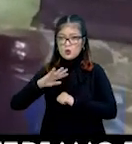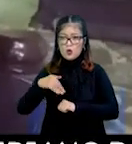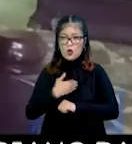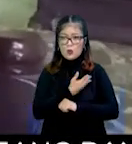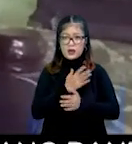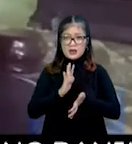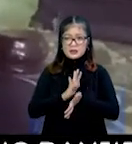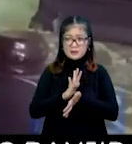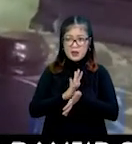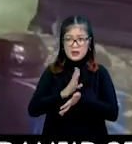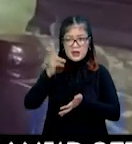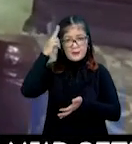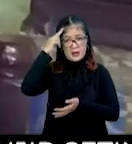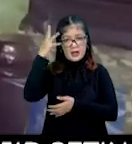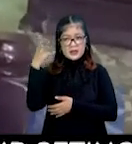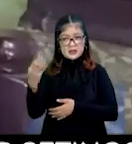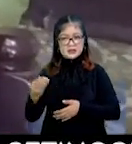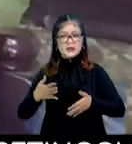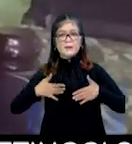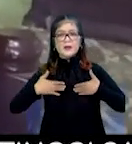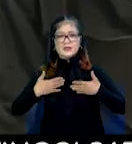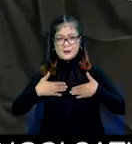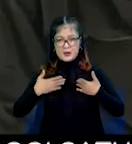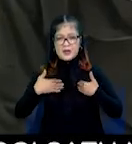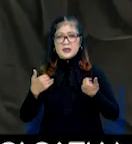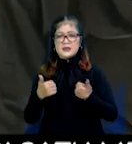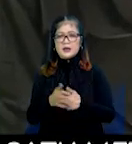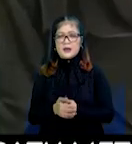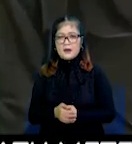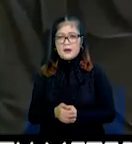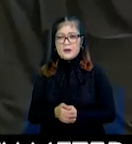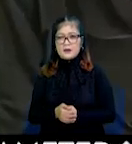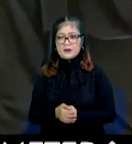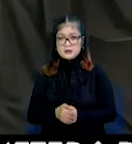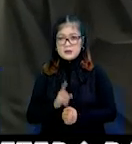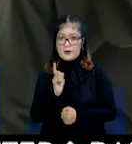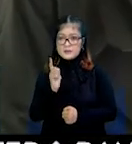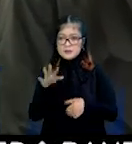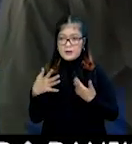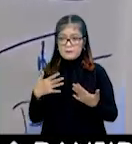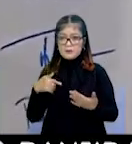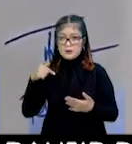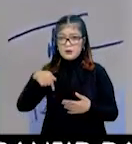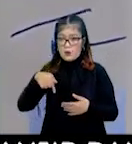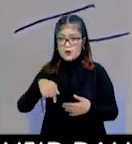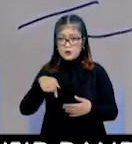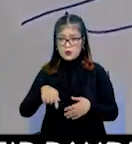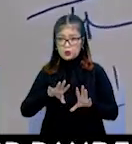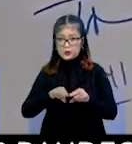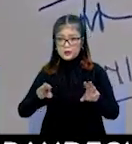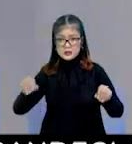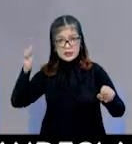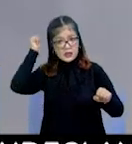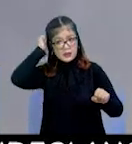Citemu juga menyambut baik pernyataan Menko Polhukam. Pasalnya selama ini kinerja ibu dua anak ini sebagai kaur